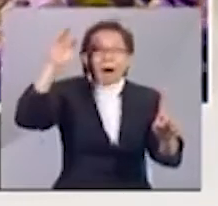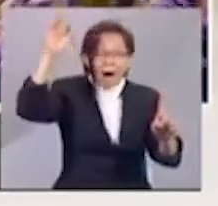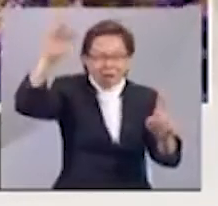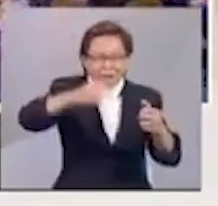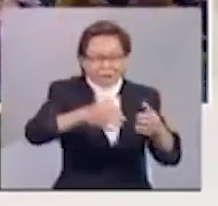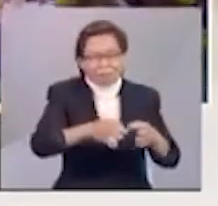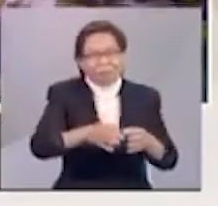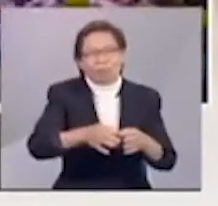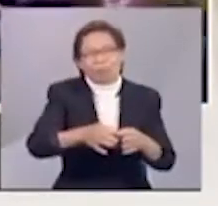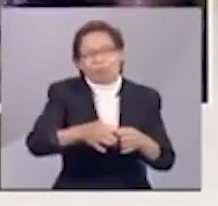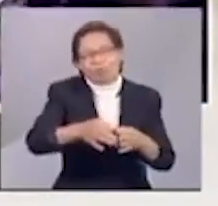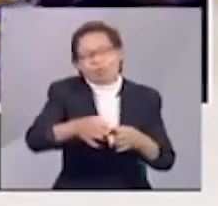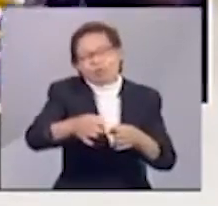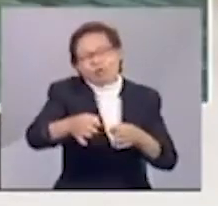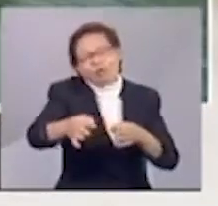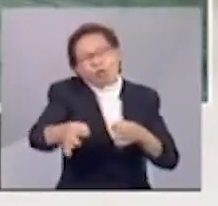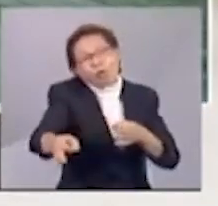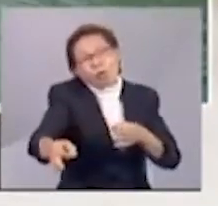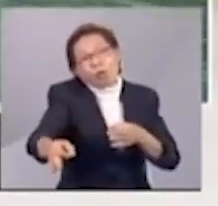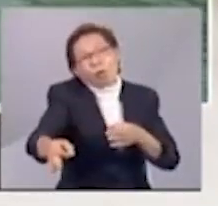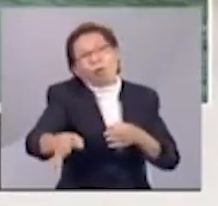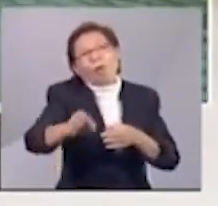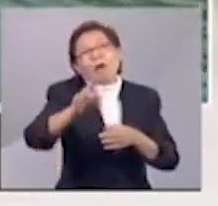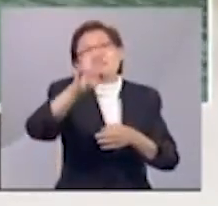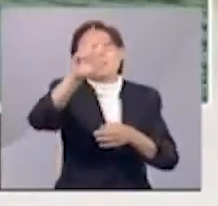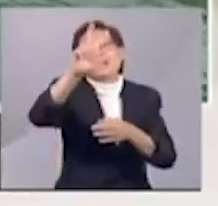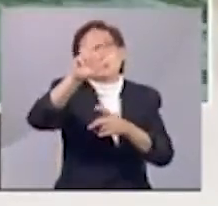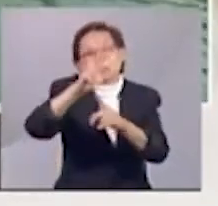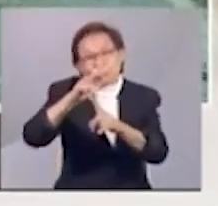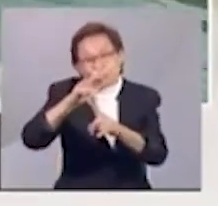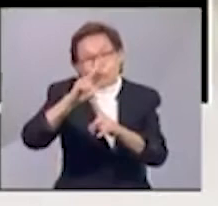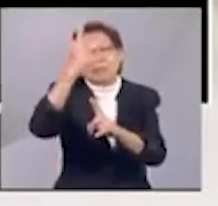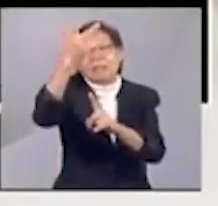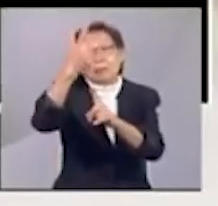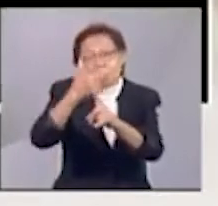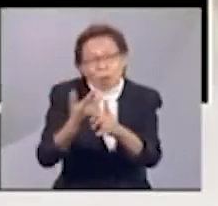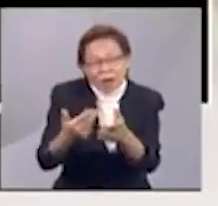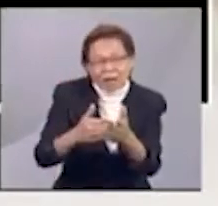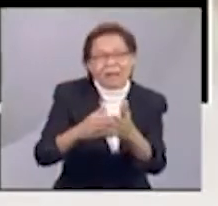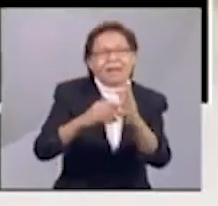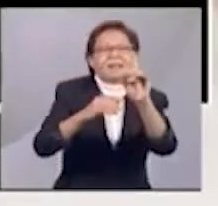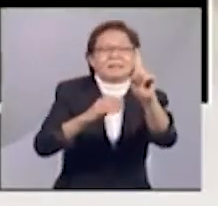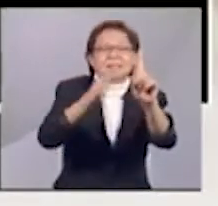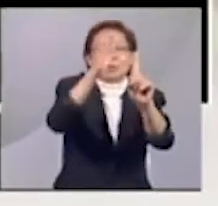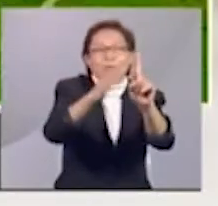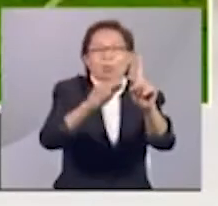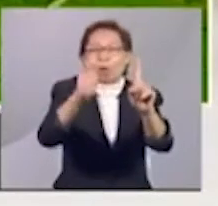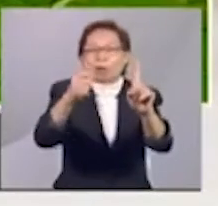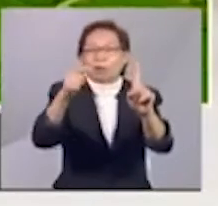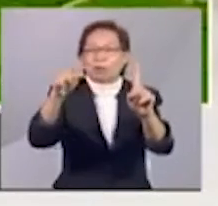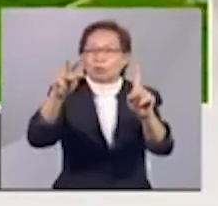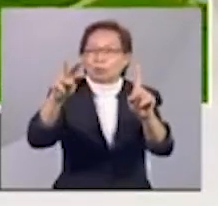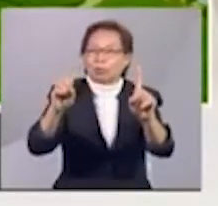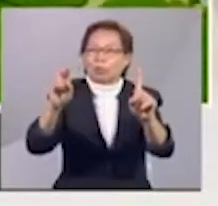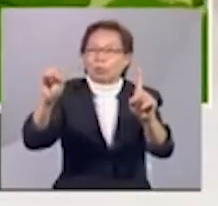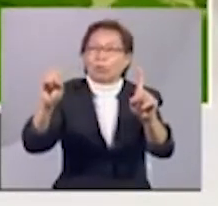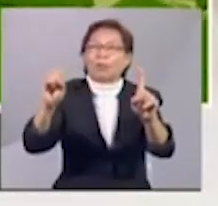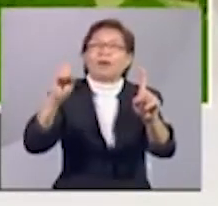dilanjutkan tempo penangguhan selama tiga bulan lagi mulai satu October 2029